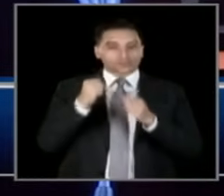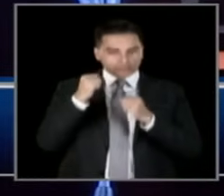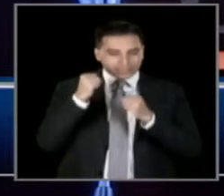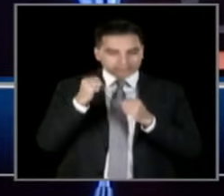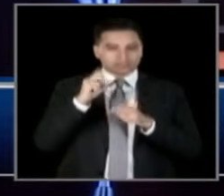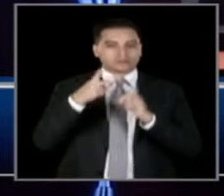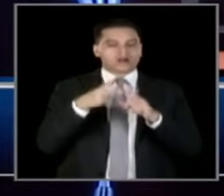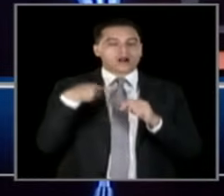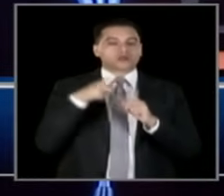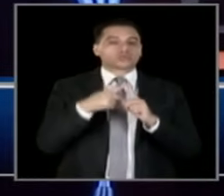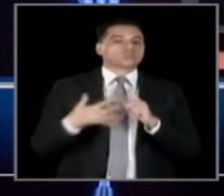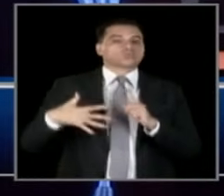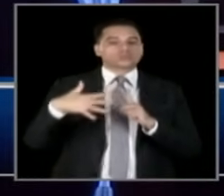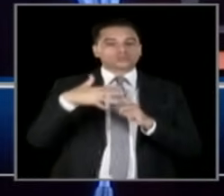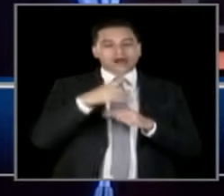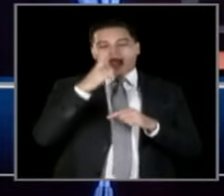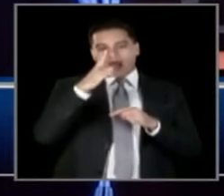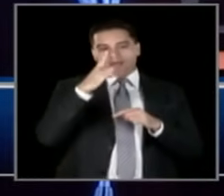كده رئيس الوزراء